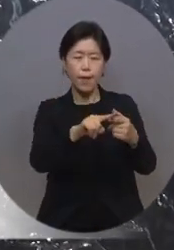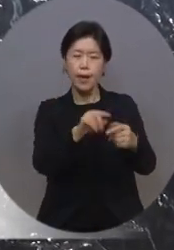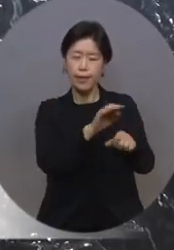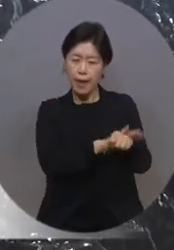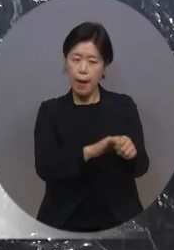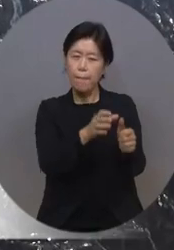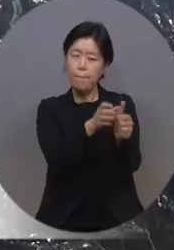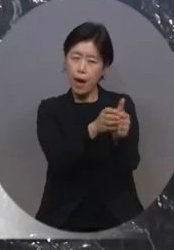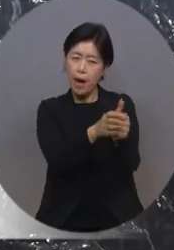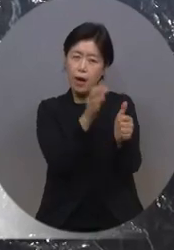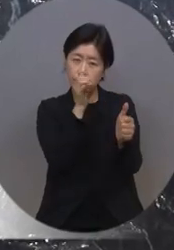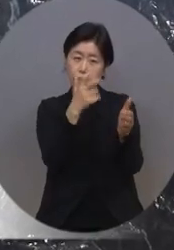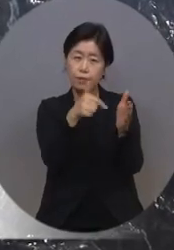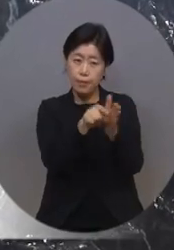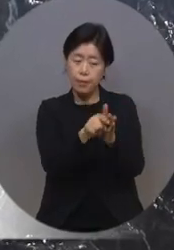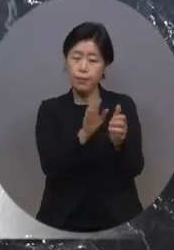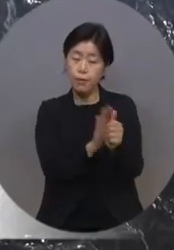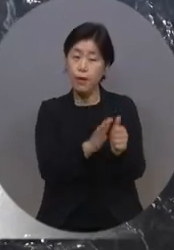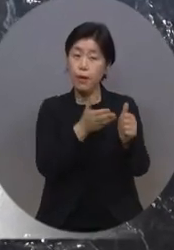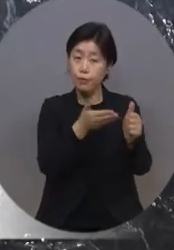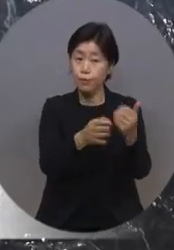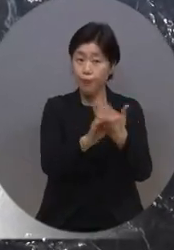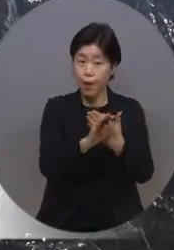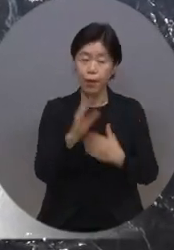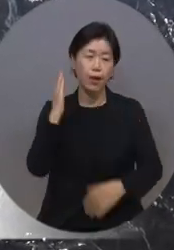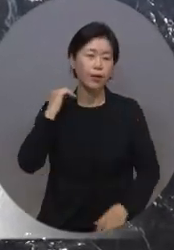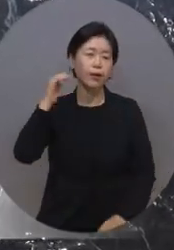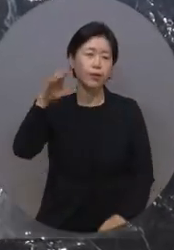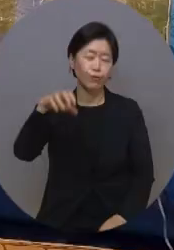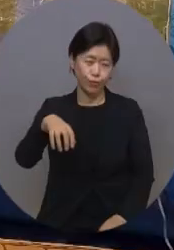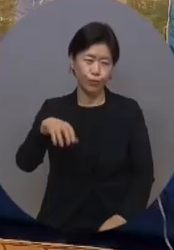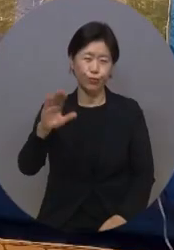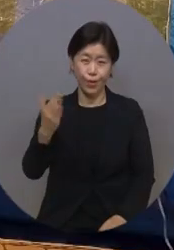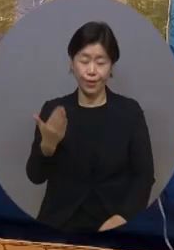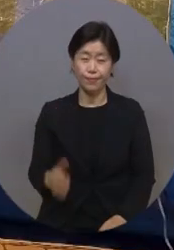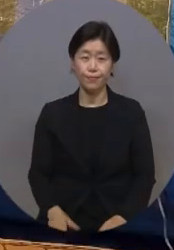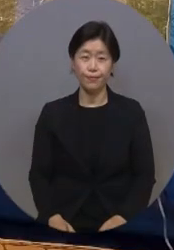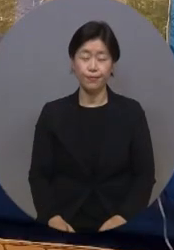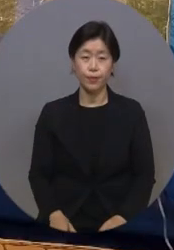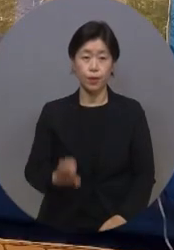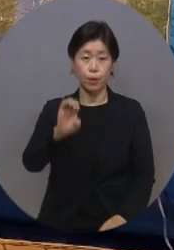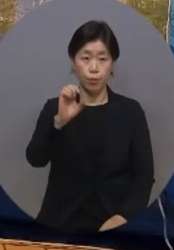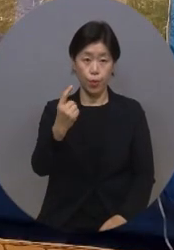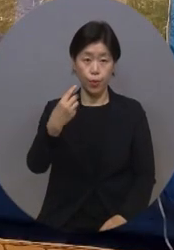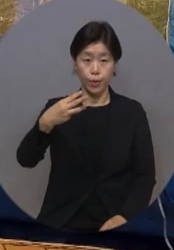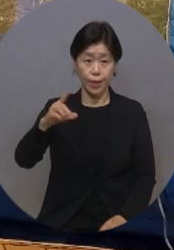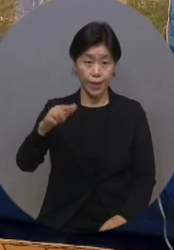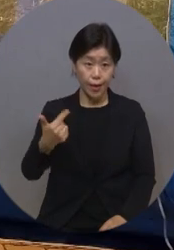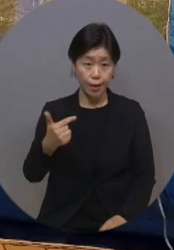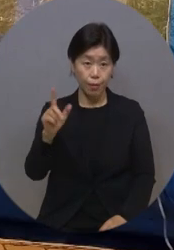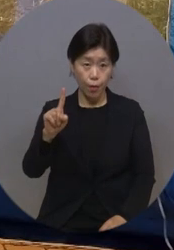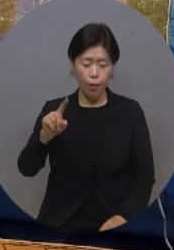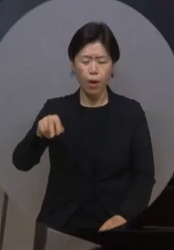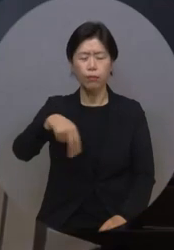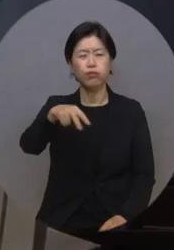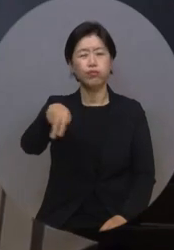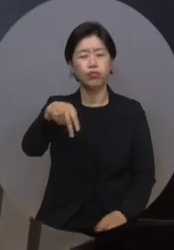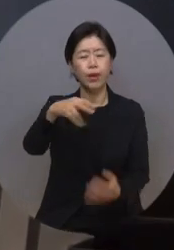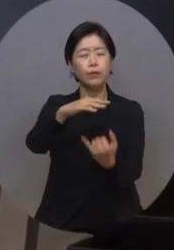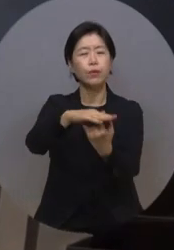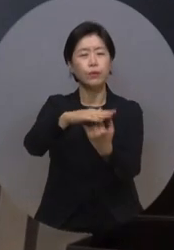더 함께 노력하면요. 건강한 우리 의정부 대한민국이 될것 같습니다. 포텐은 방황하는 길거리 청소년을